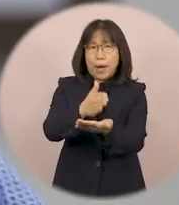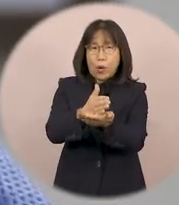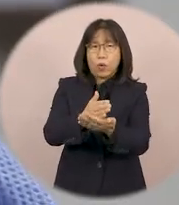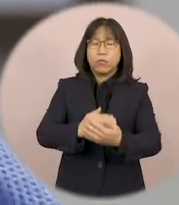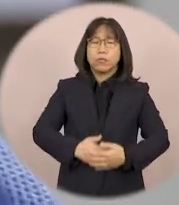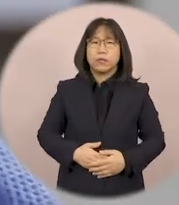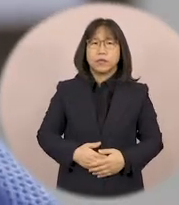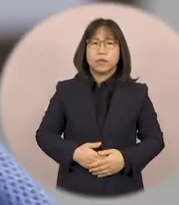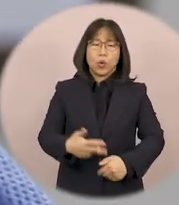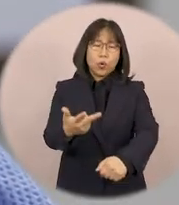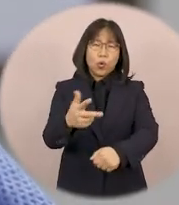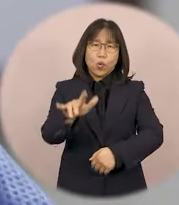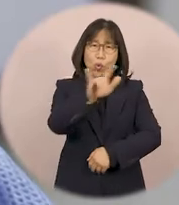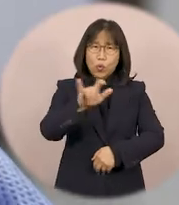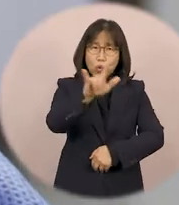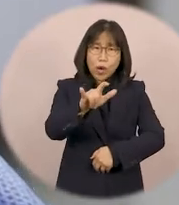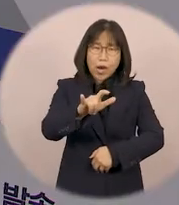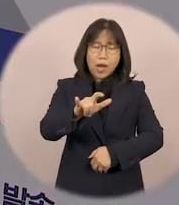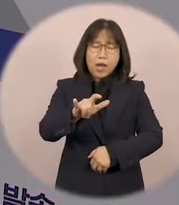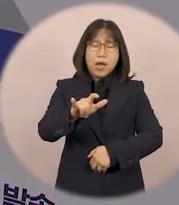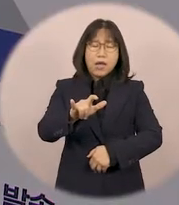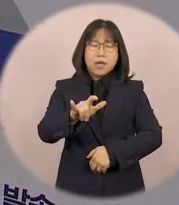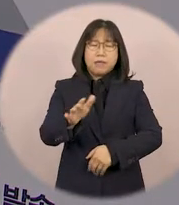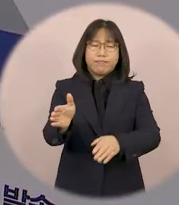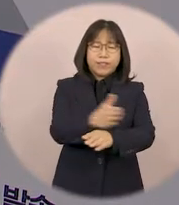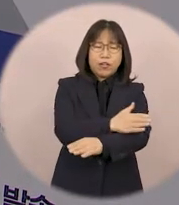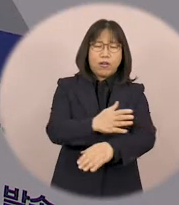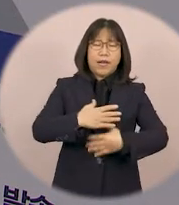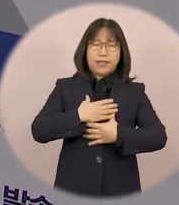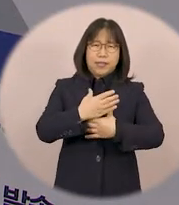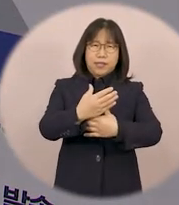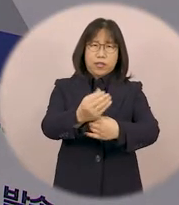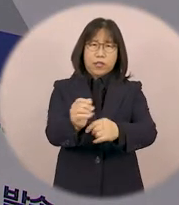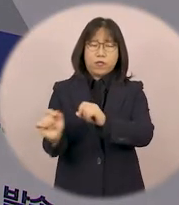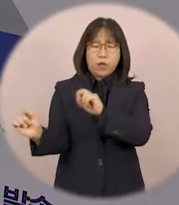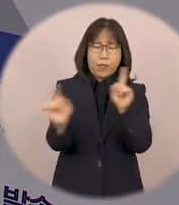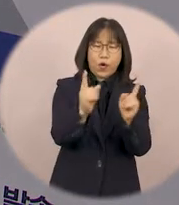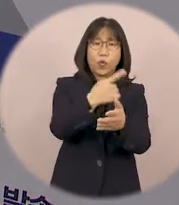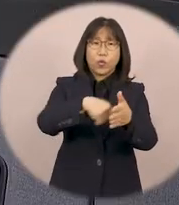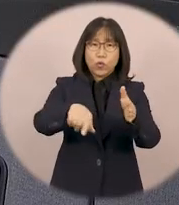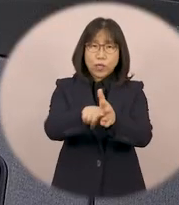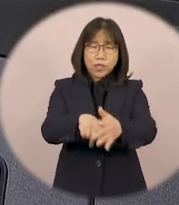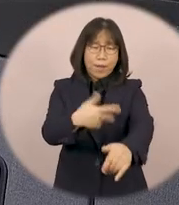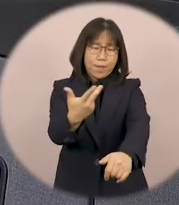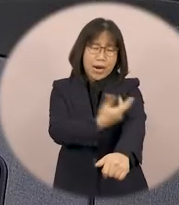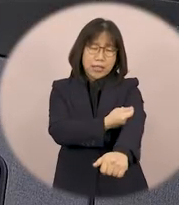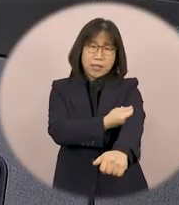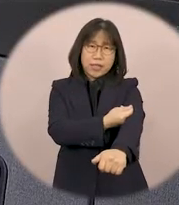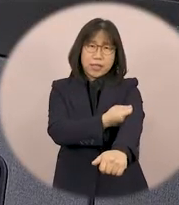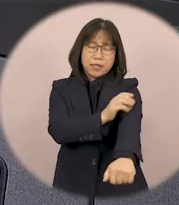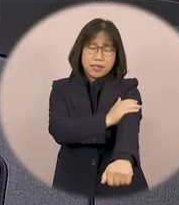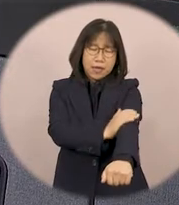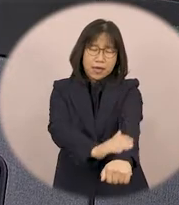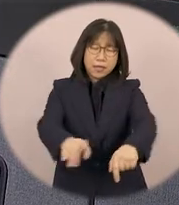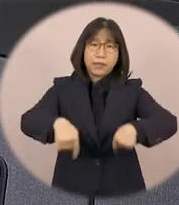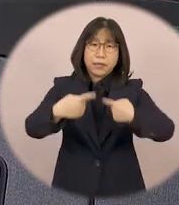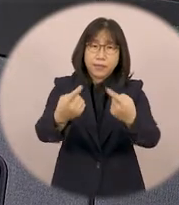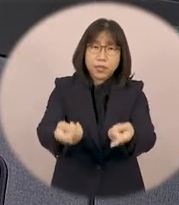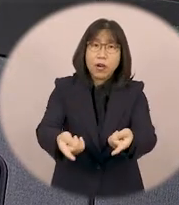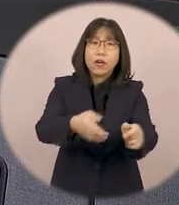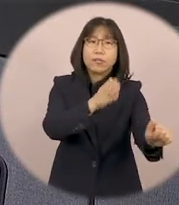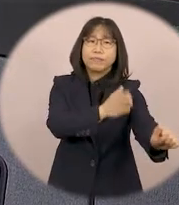현혹되지 마시고 코로나 1 그로부터 일상을 되찾을 수 있도록 백신 접종에 적극